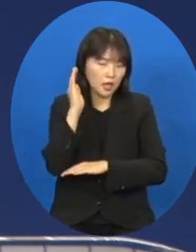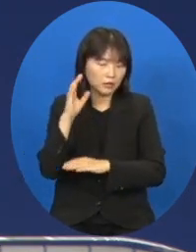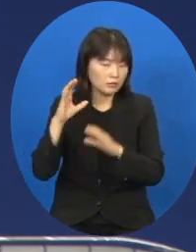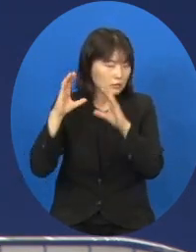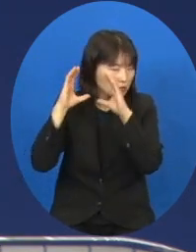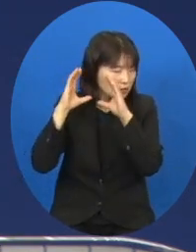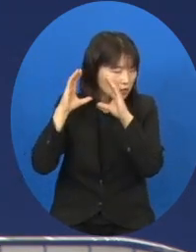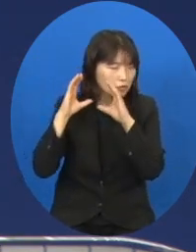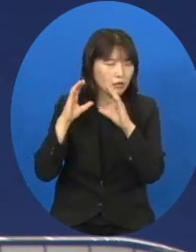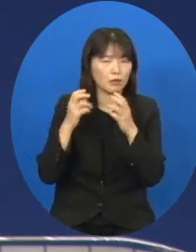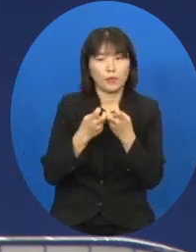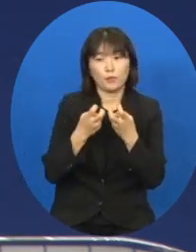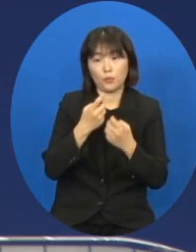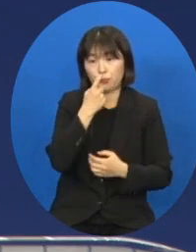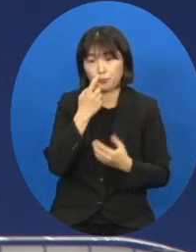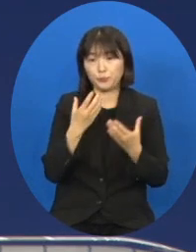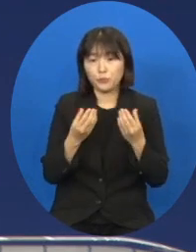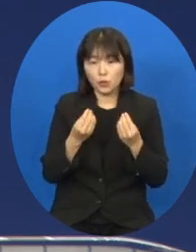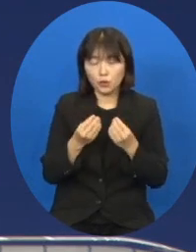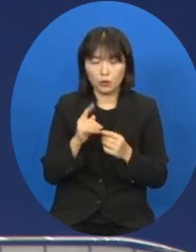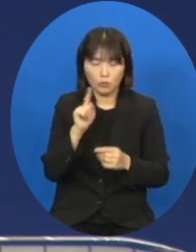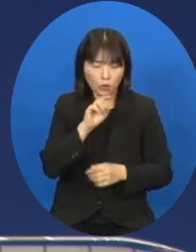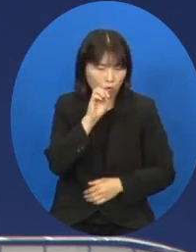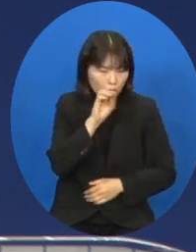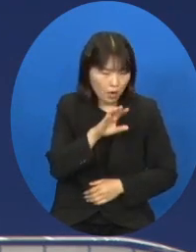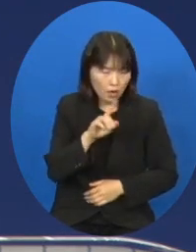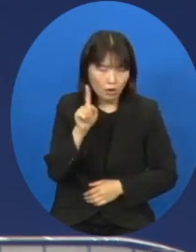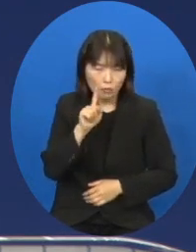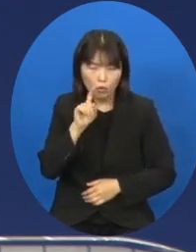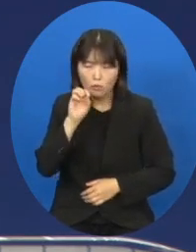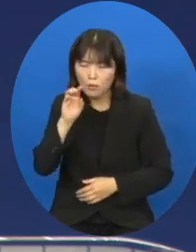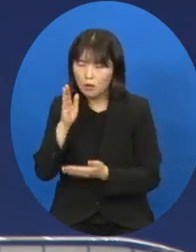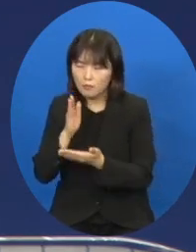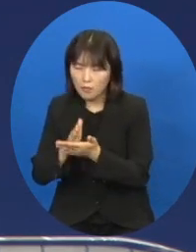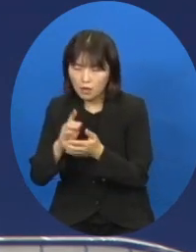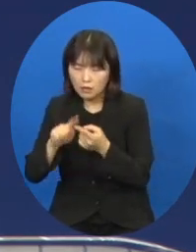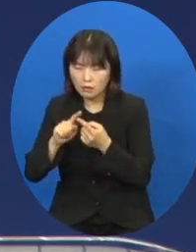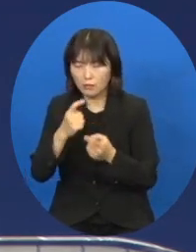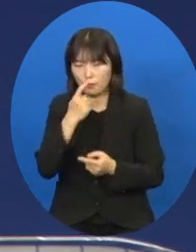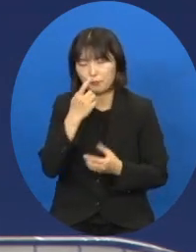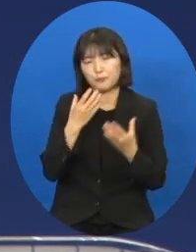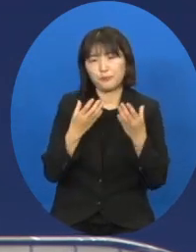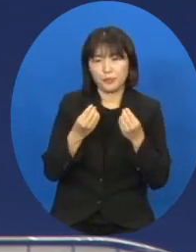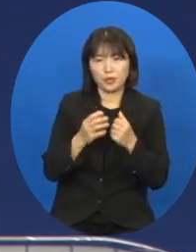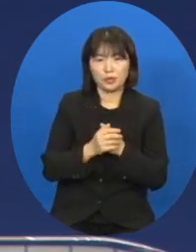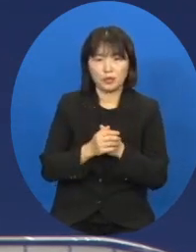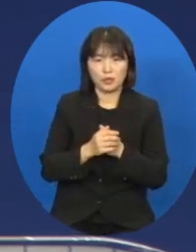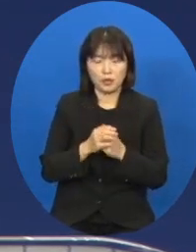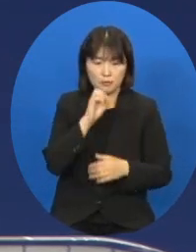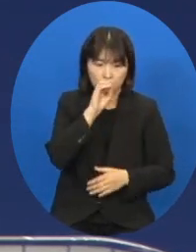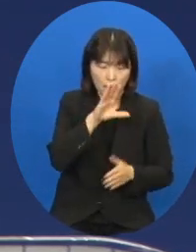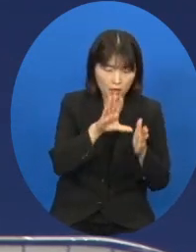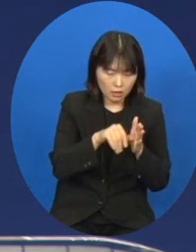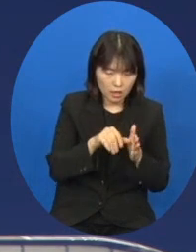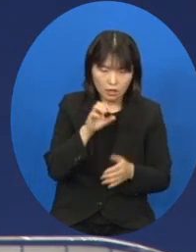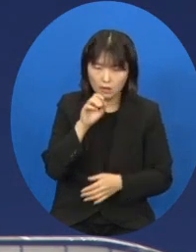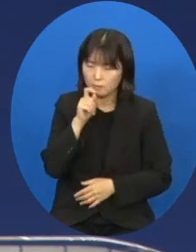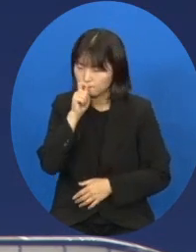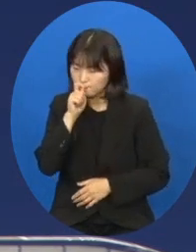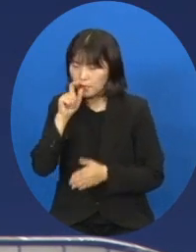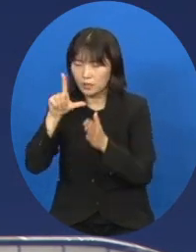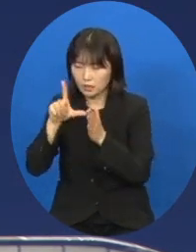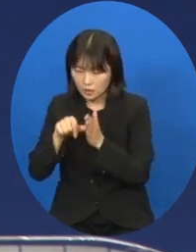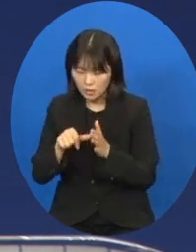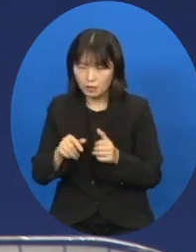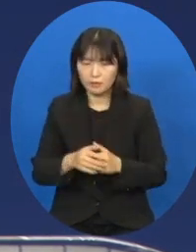법을 배웠고, 무슨 말을 해야 하고 하지 말아야 하는지를 배웠다. 말해야 할 때와 말하지